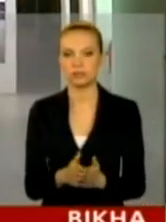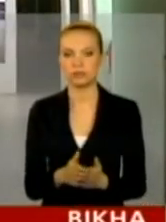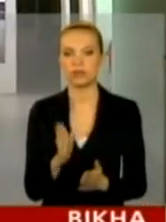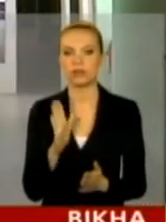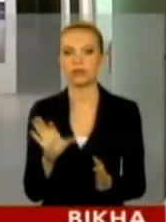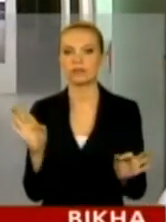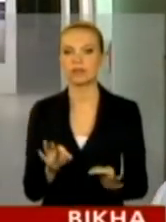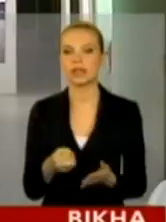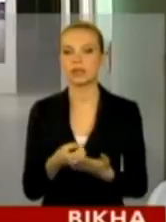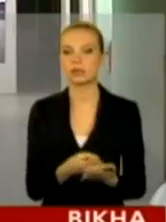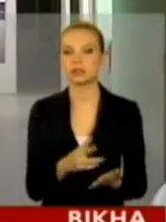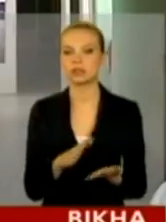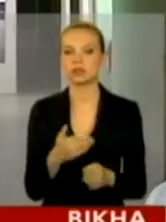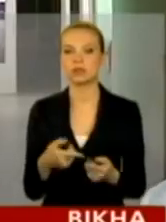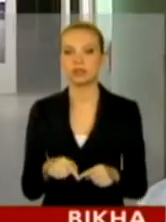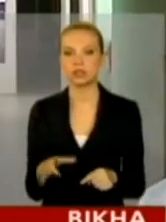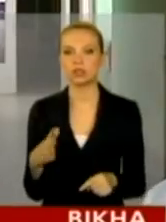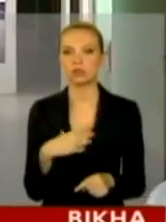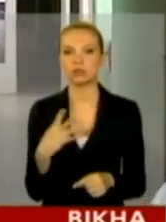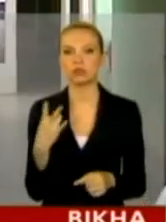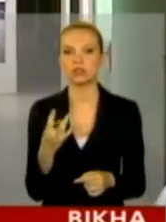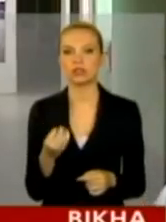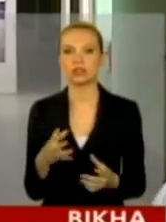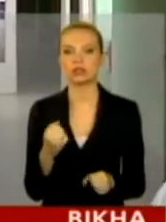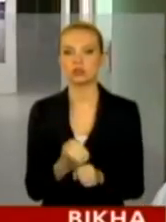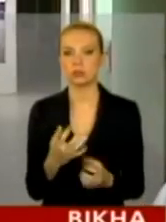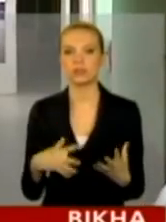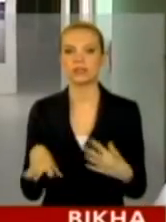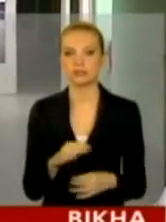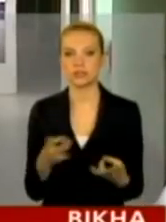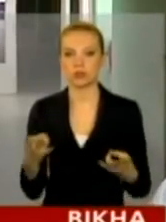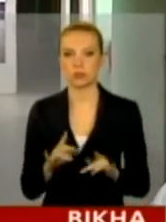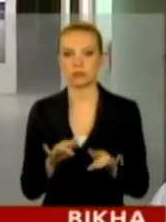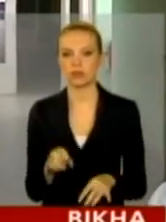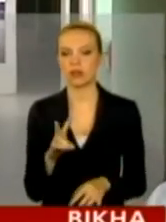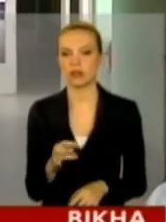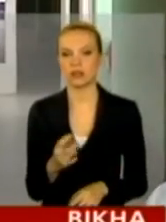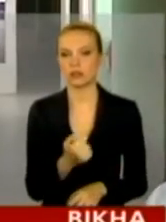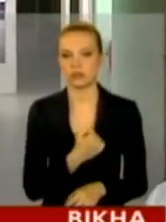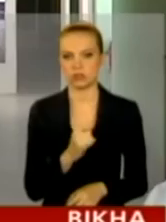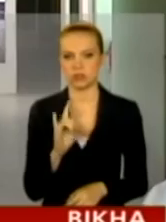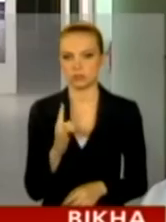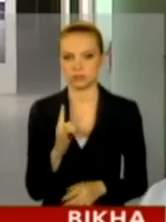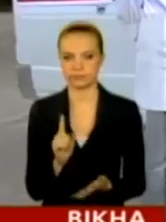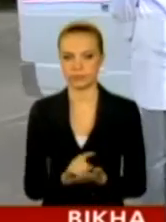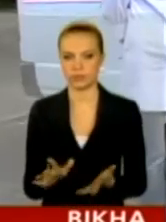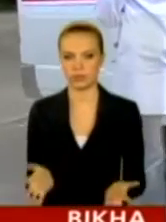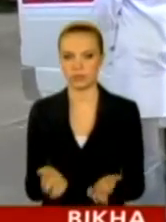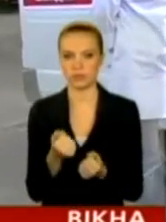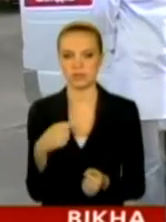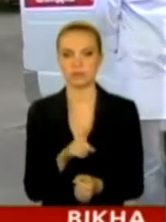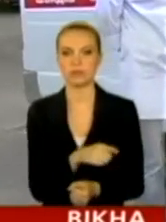В реанімаційному відділенні були проведені всі необхідні реанімаційні міроприємства, але, на жаль, дитину не вдалося спасти.